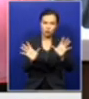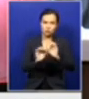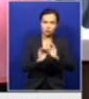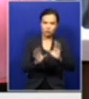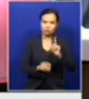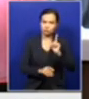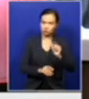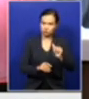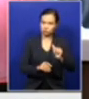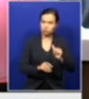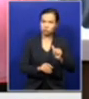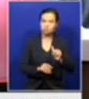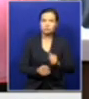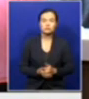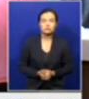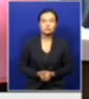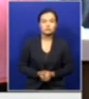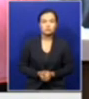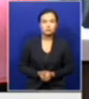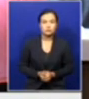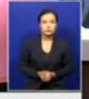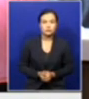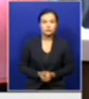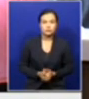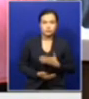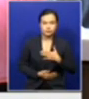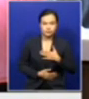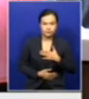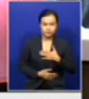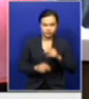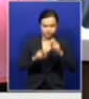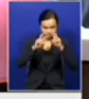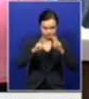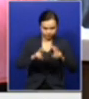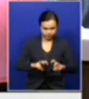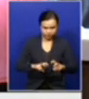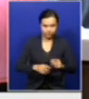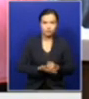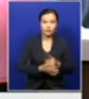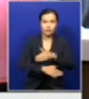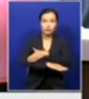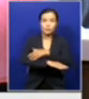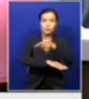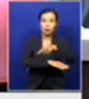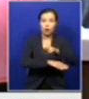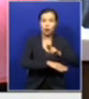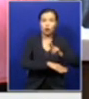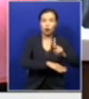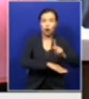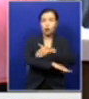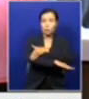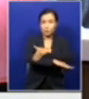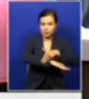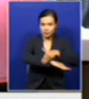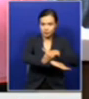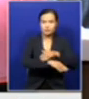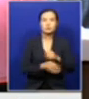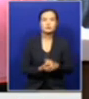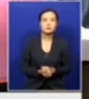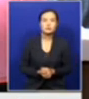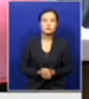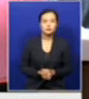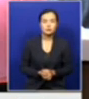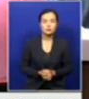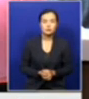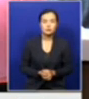ำแต่เมื่อที่ฉันได้ศึกษาบัญชีท้ายพระราชกำหนดฉบับนี้ค่ะปรากฏว่าเป็น